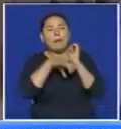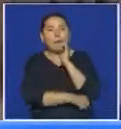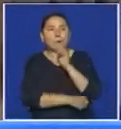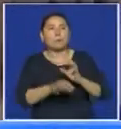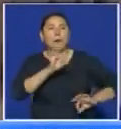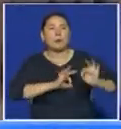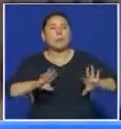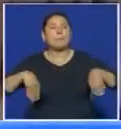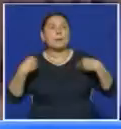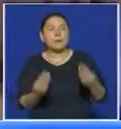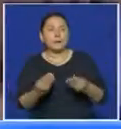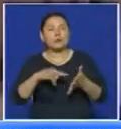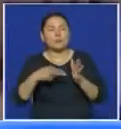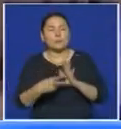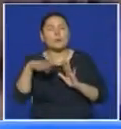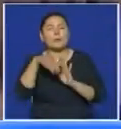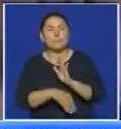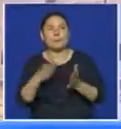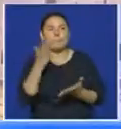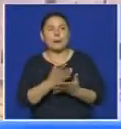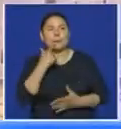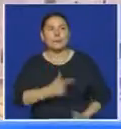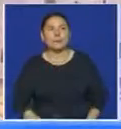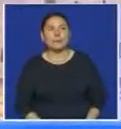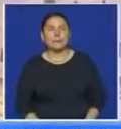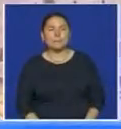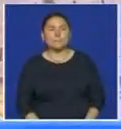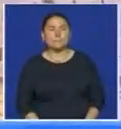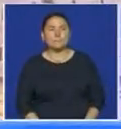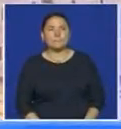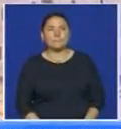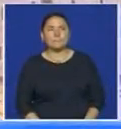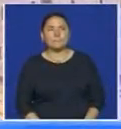пайдалануға беріледі деп жоспарланған. Әйгерім Ашықбаева, Әйгерім Иманбаева, Каспий ақпарат.